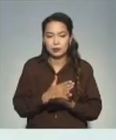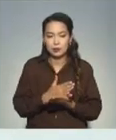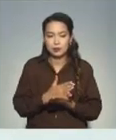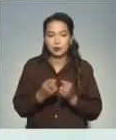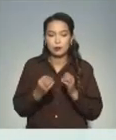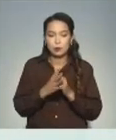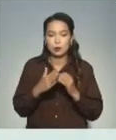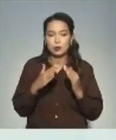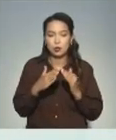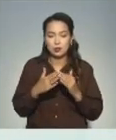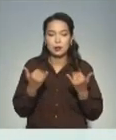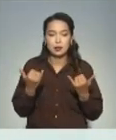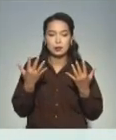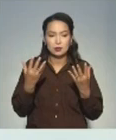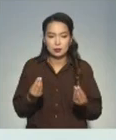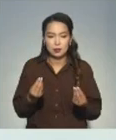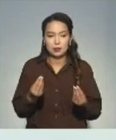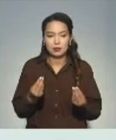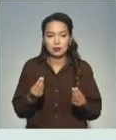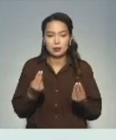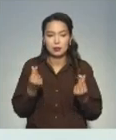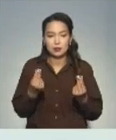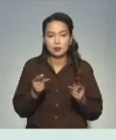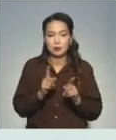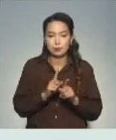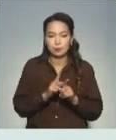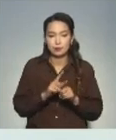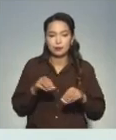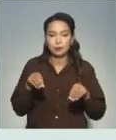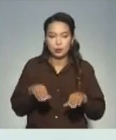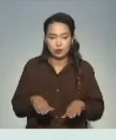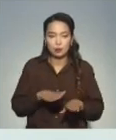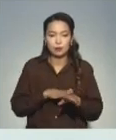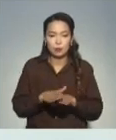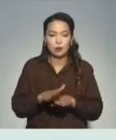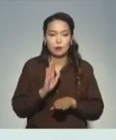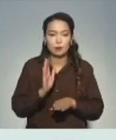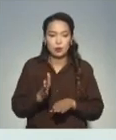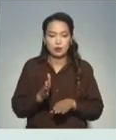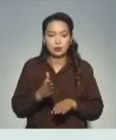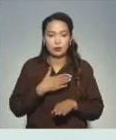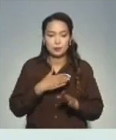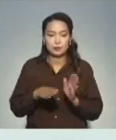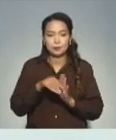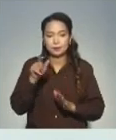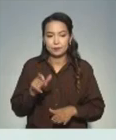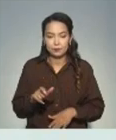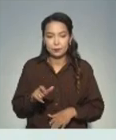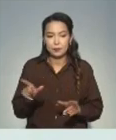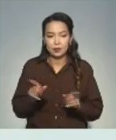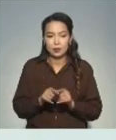Соның 15 үйі қазіргі таңда қаражат шешіліп, соңғы сессияда менің депутаттық сауалыммен